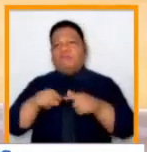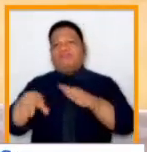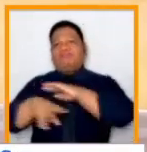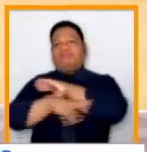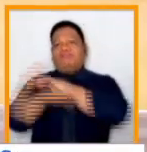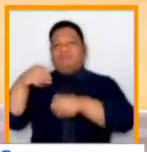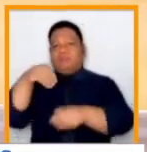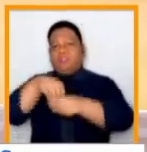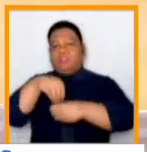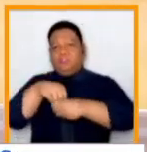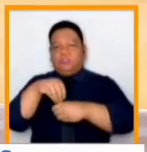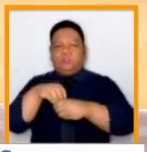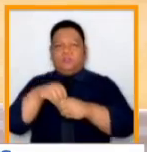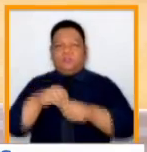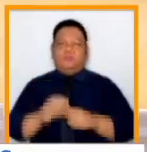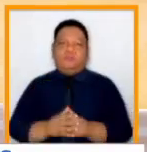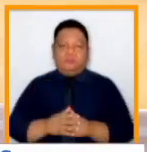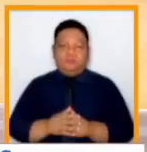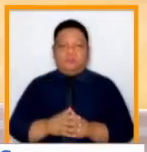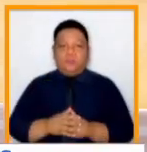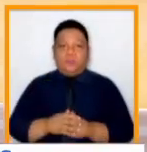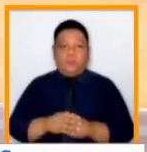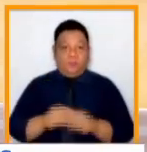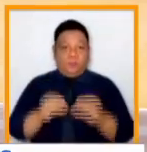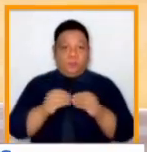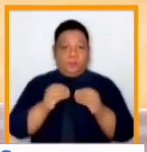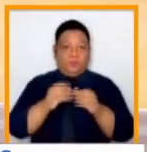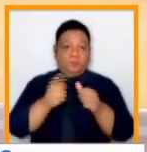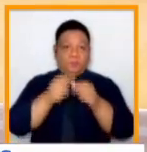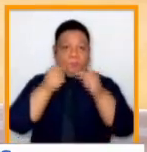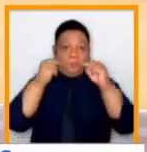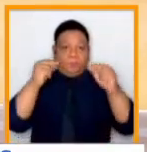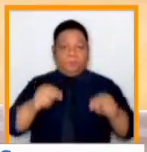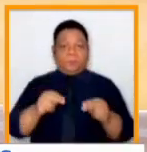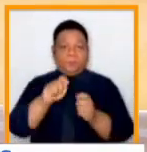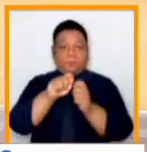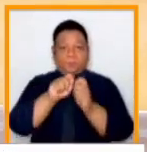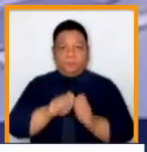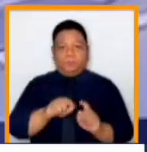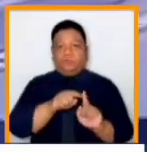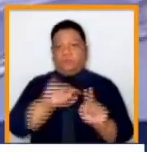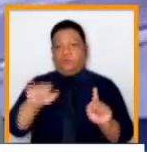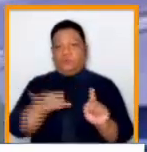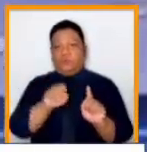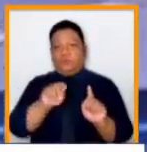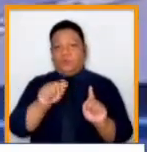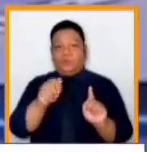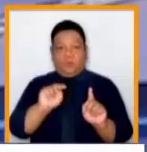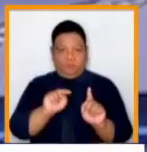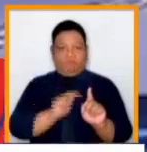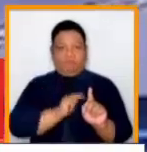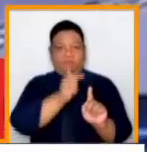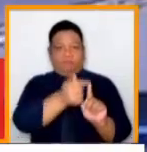kotse. Lagi una ka sa balita ni Jonathan Andal, exclusive!